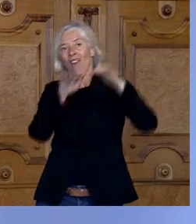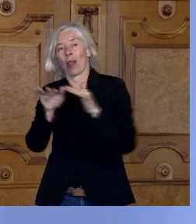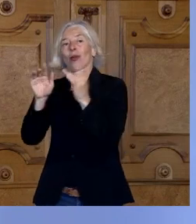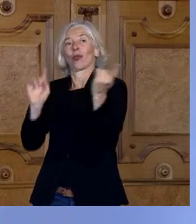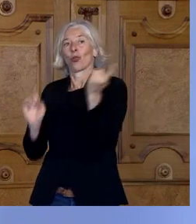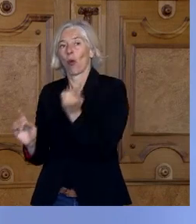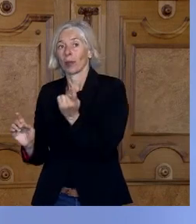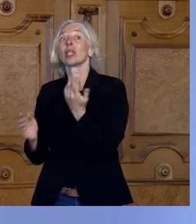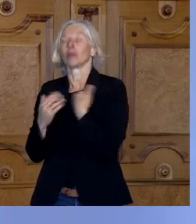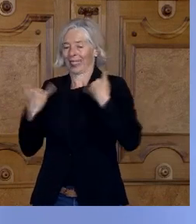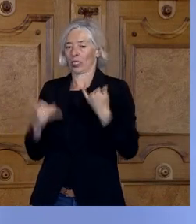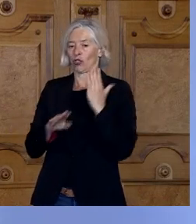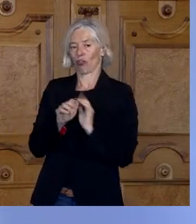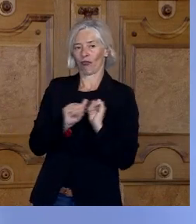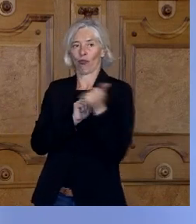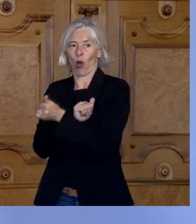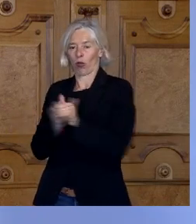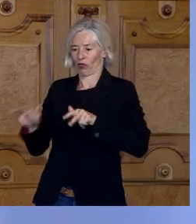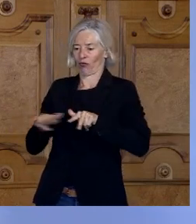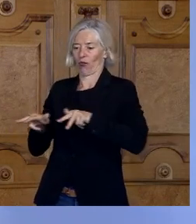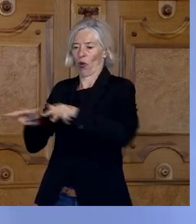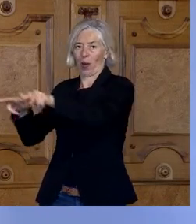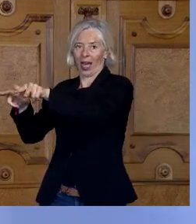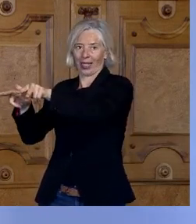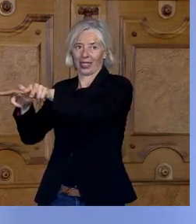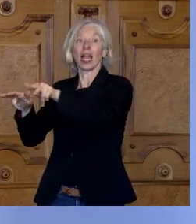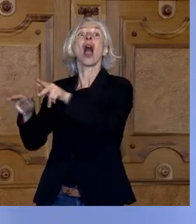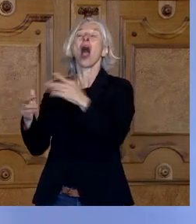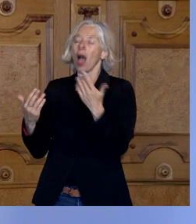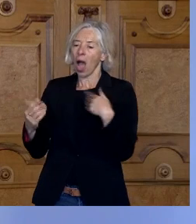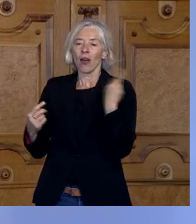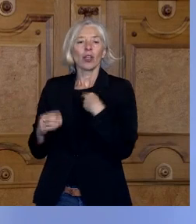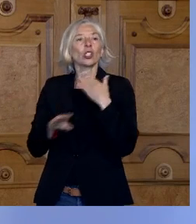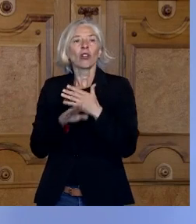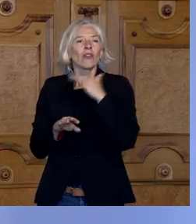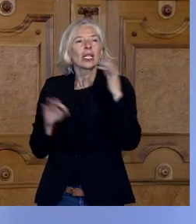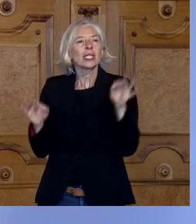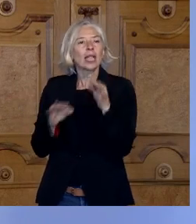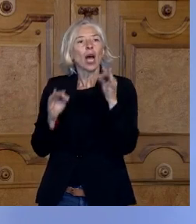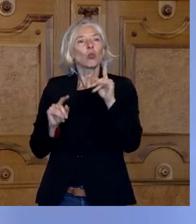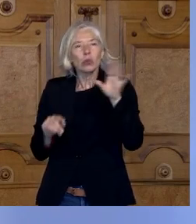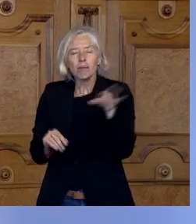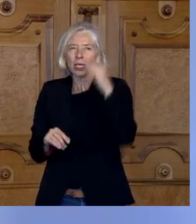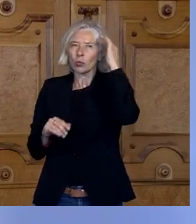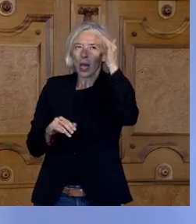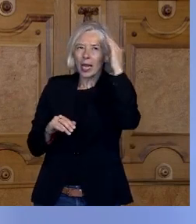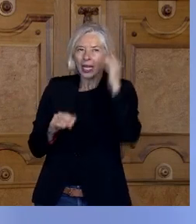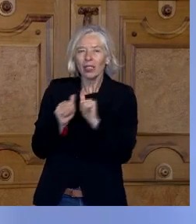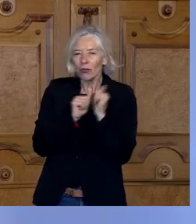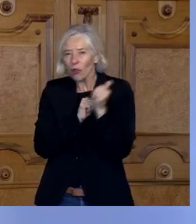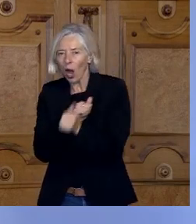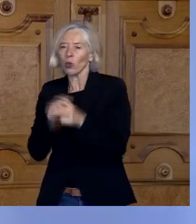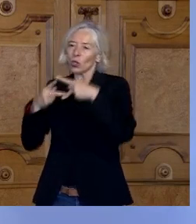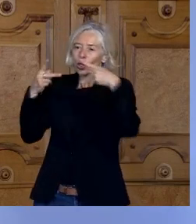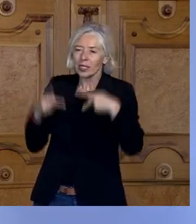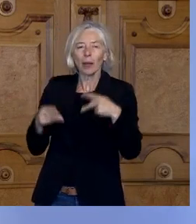tun. Da gibt es viele Dinge jetzt auch noch mal zu erläutern, zu erklären, vor allem aber auch aufzusetzen, gerade eben auch,